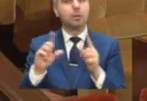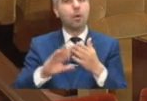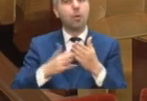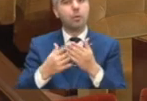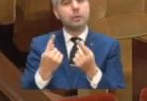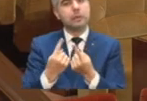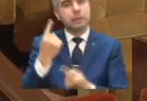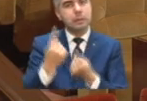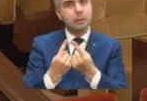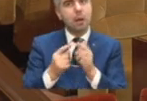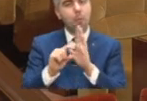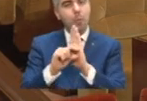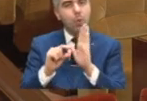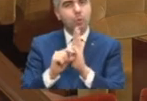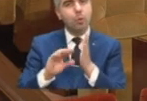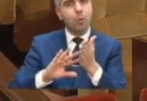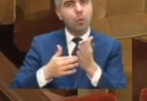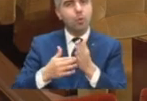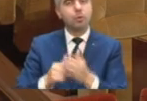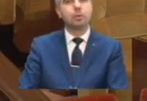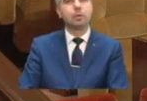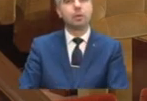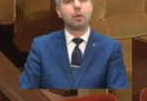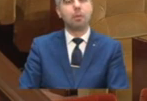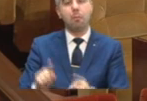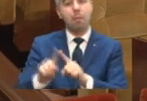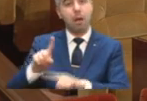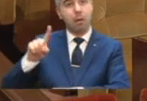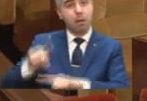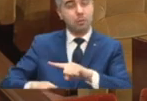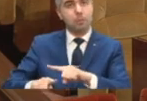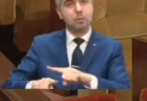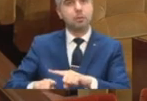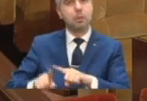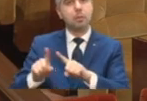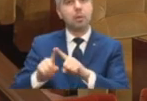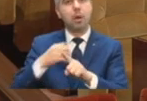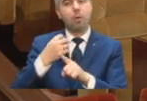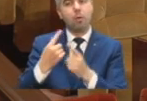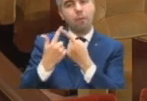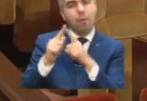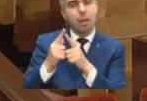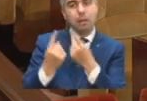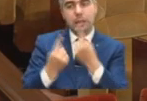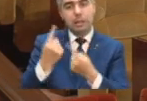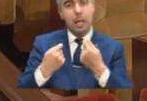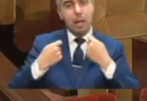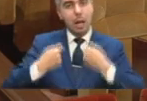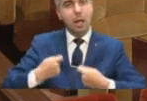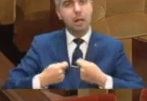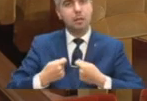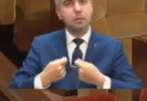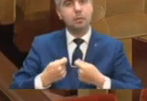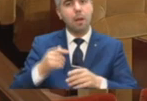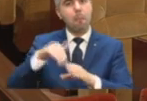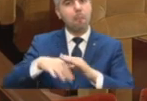خروج عن النص أو أي شيء من هذا القبيل. المرفوض تماما، وأن يتم تدخل سواء منك أو من أي أحد الآن في